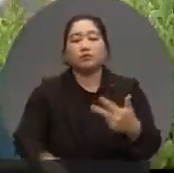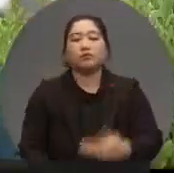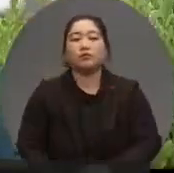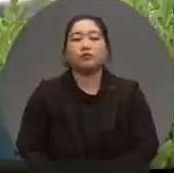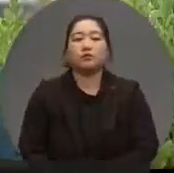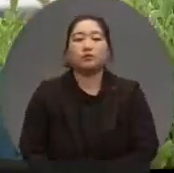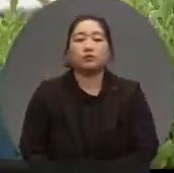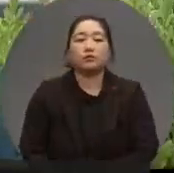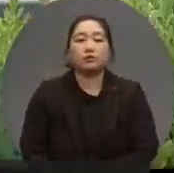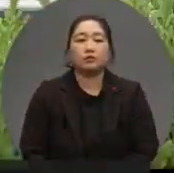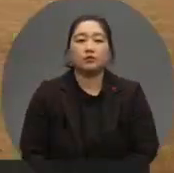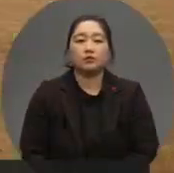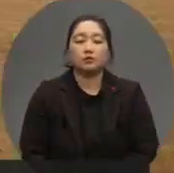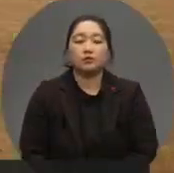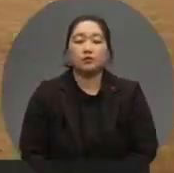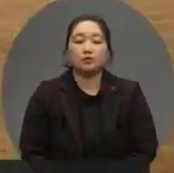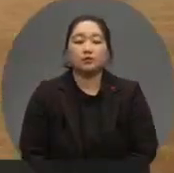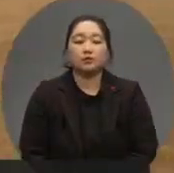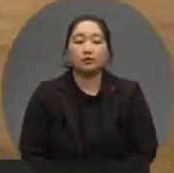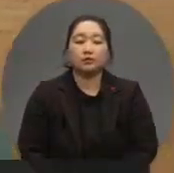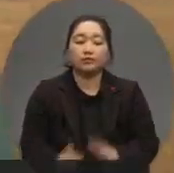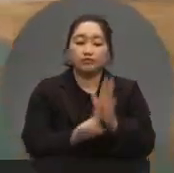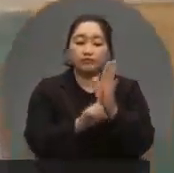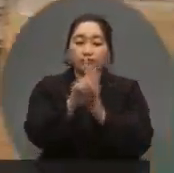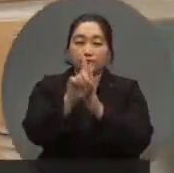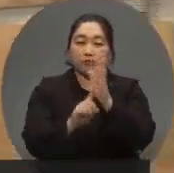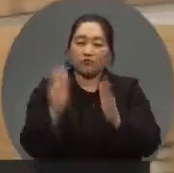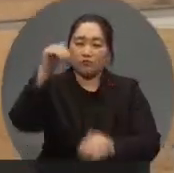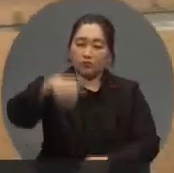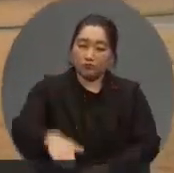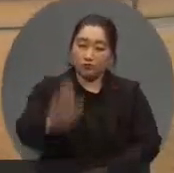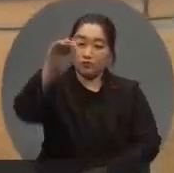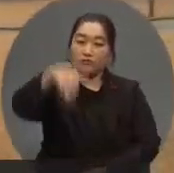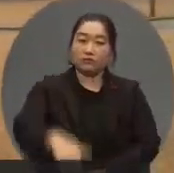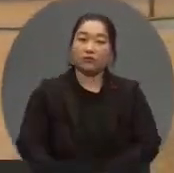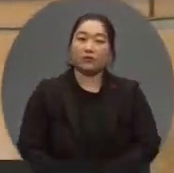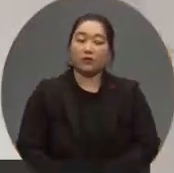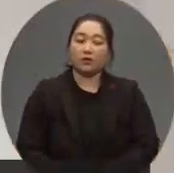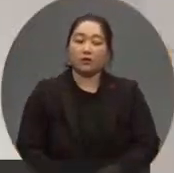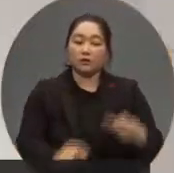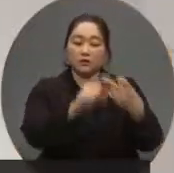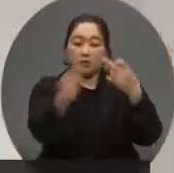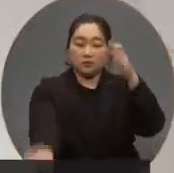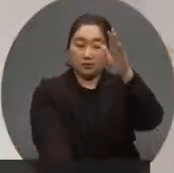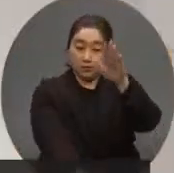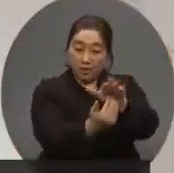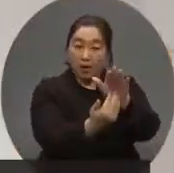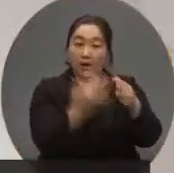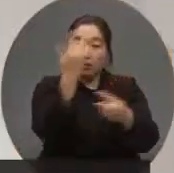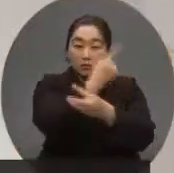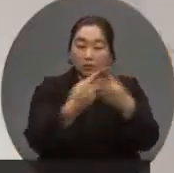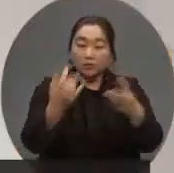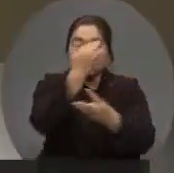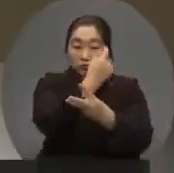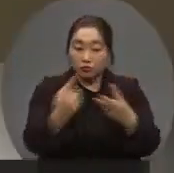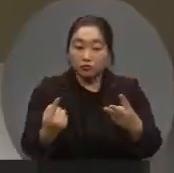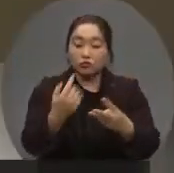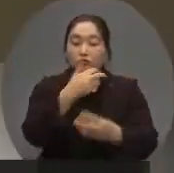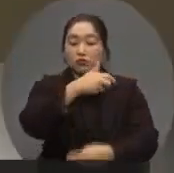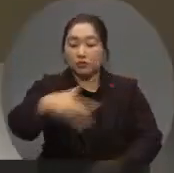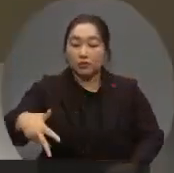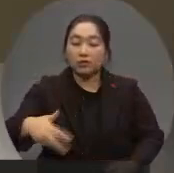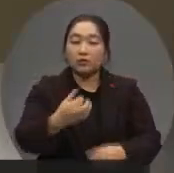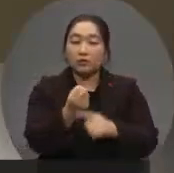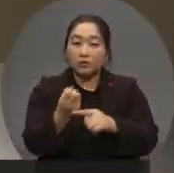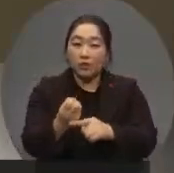137.3%를 기록했습니다. 기온도 들쭉날쭉입니다. 지난달 최고 기온을 보면 청주와 충주, 제천,